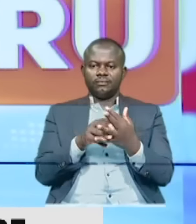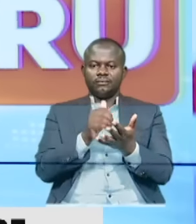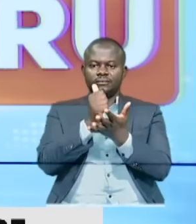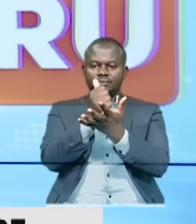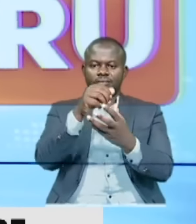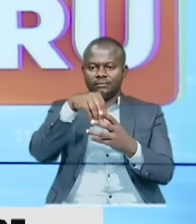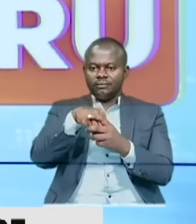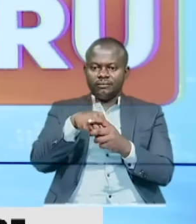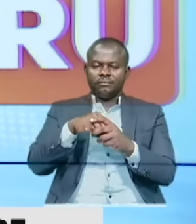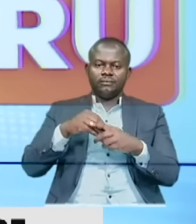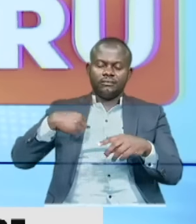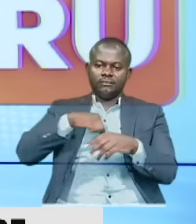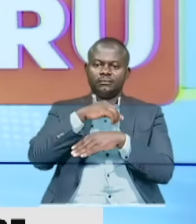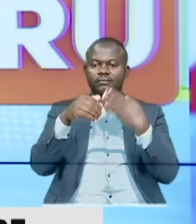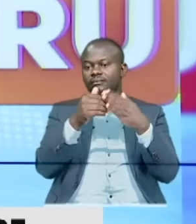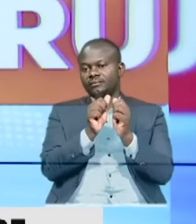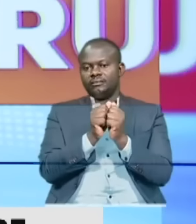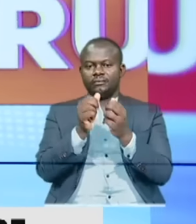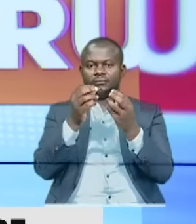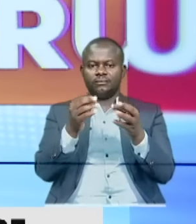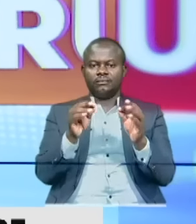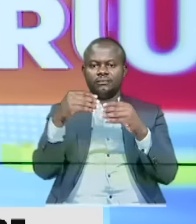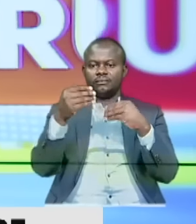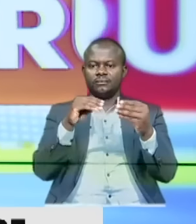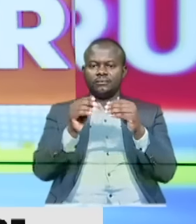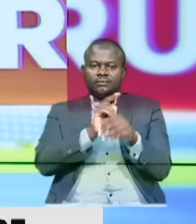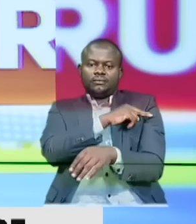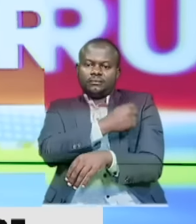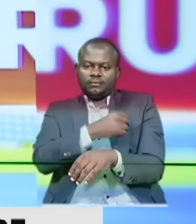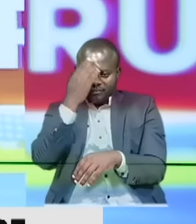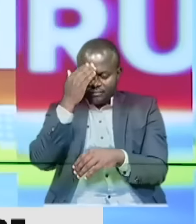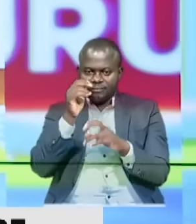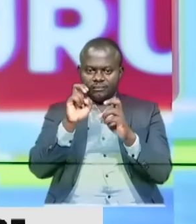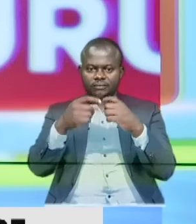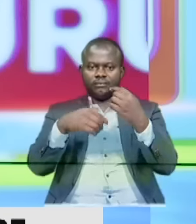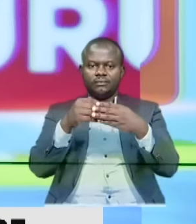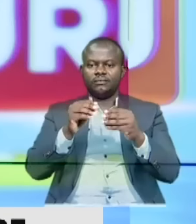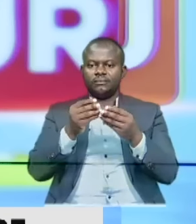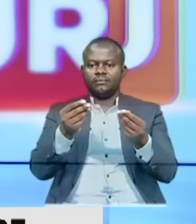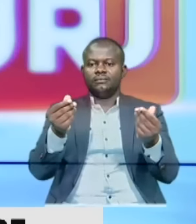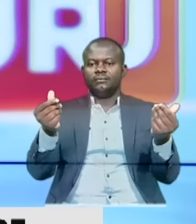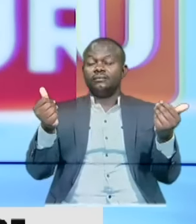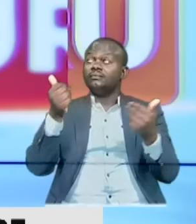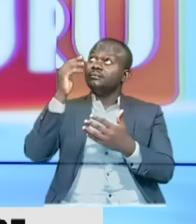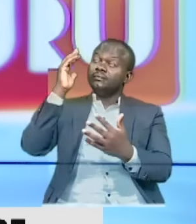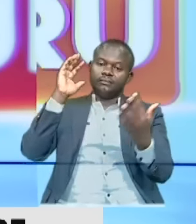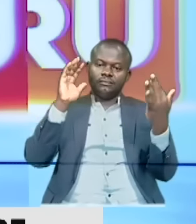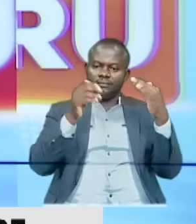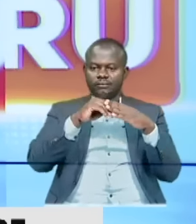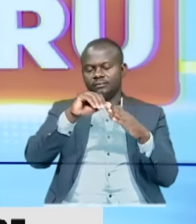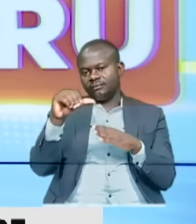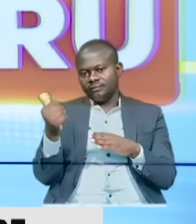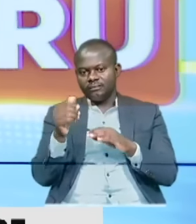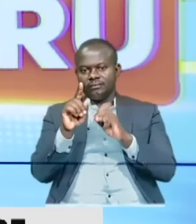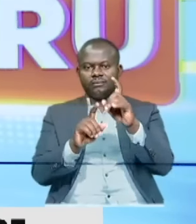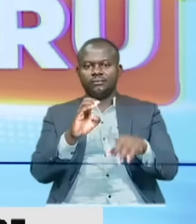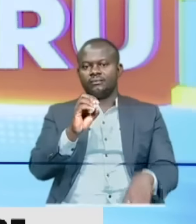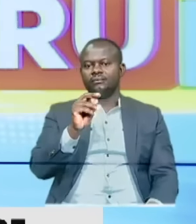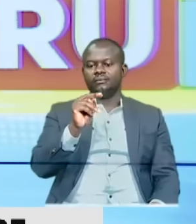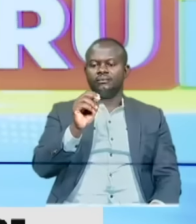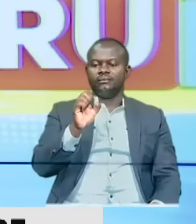mu gutwika ibikoresho byo kwa muganga kugira ngo hadakomeza kwangizwa ikirere. Reka ibindi kuri no nkuru tubibaze mugenzi wacu